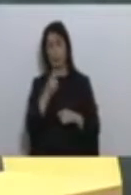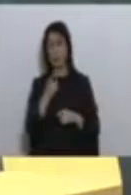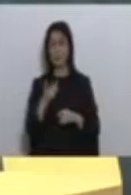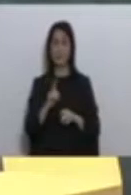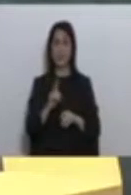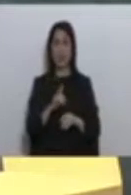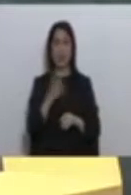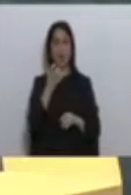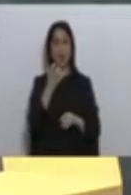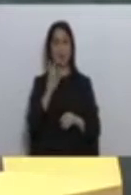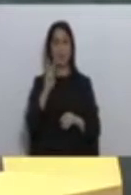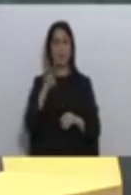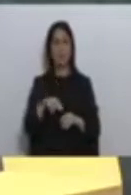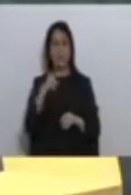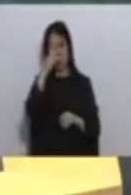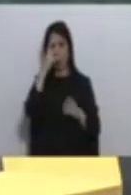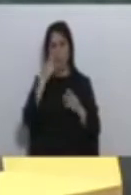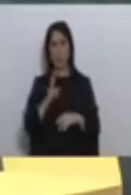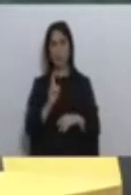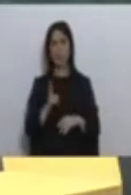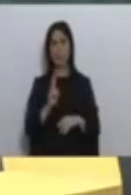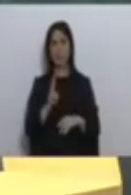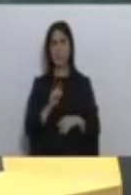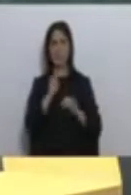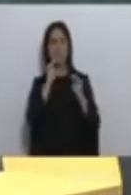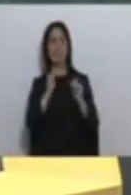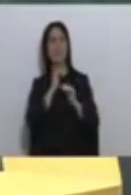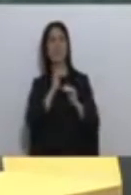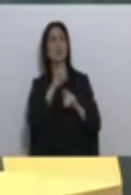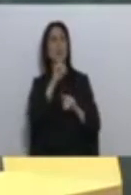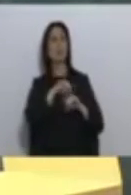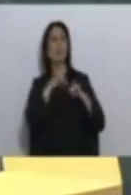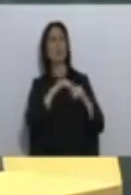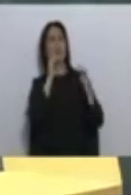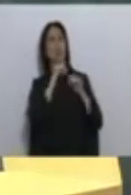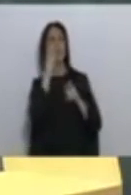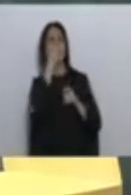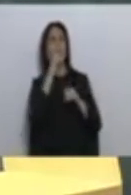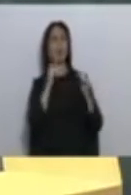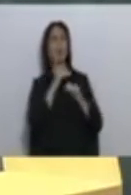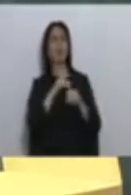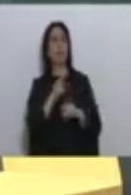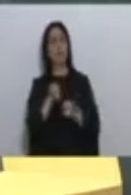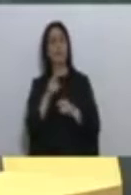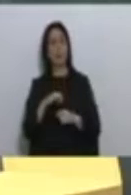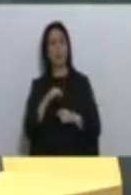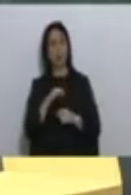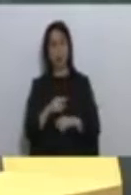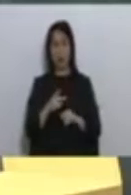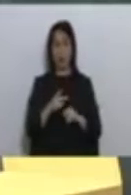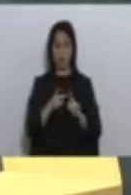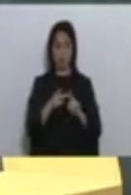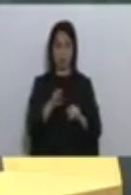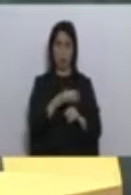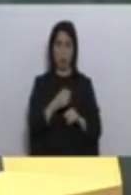რა უბედურებაა იმ ადამიანისთვის, ვინც სიმღერის გამო დაიჭირეს. Და მეორეს მხრი,